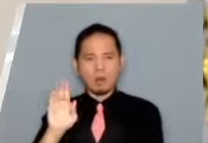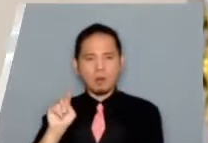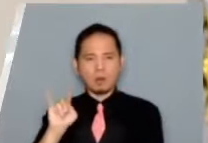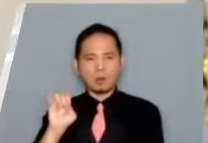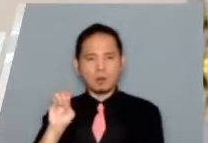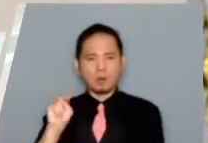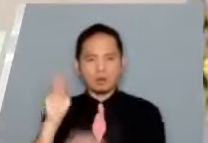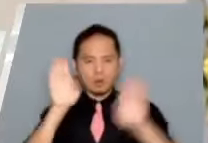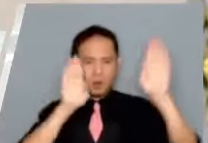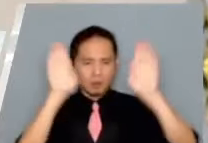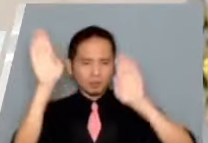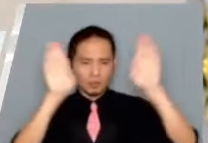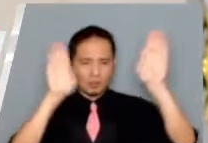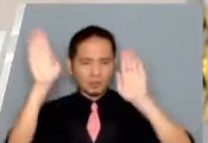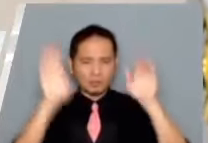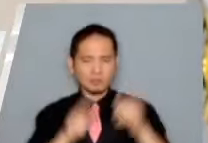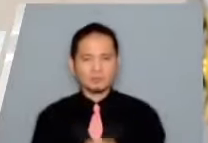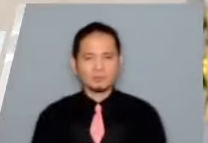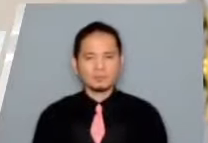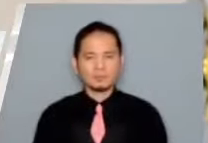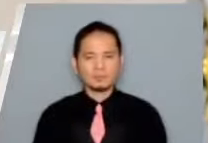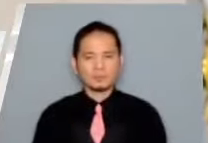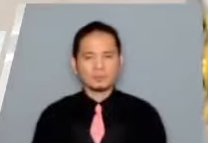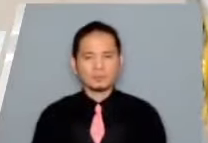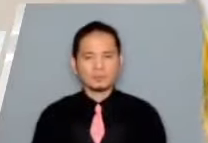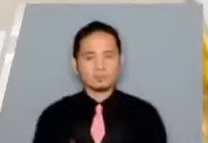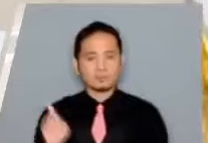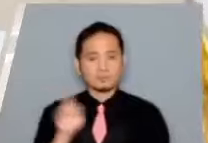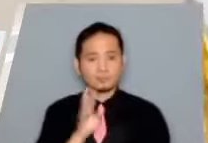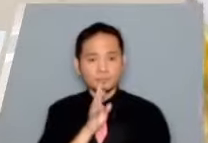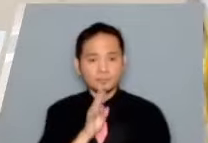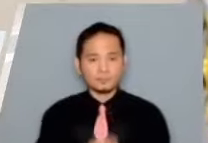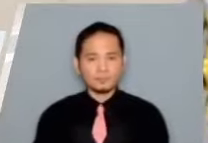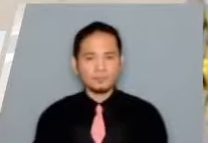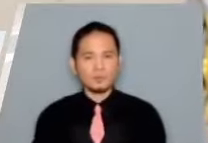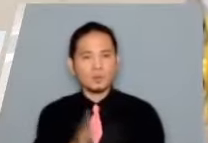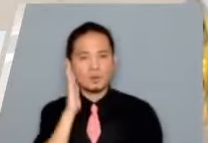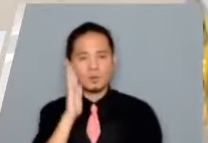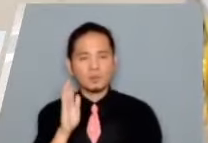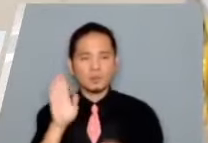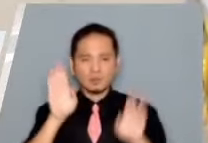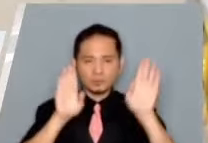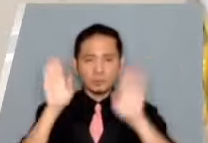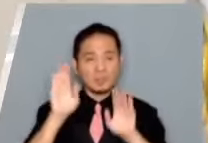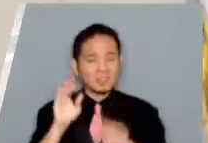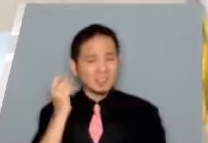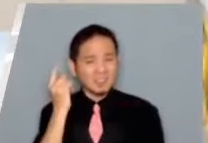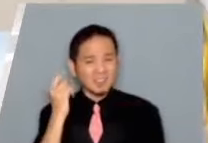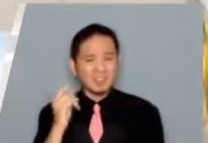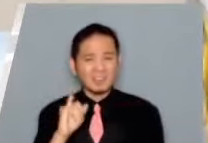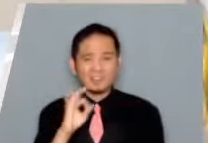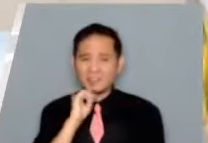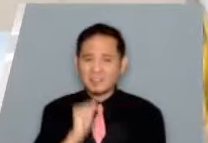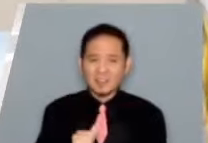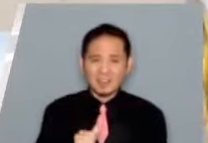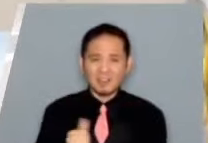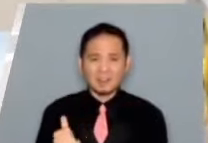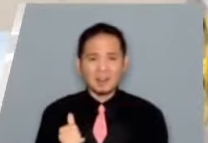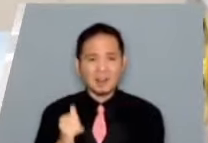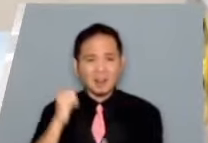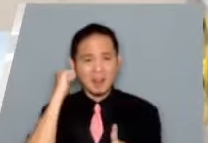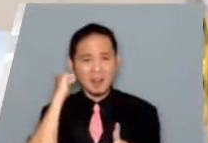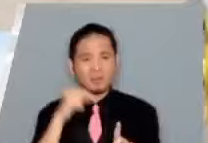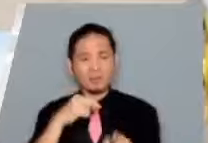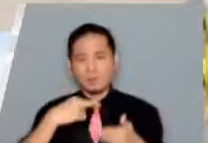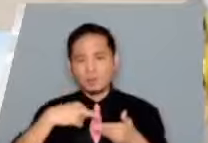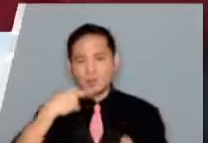na to and kung hindi ni kunwari Ah ayaw nila dahil for whatever reasons na ayaw nila doon sa bigas